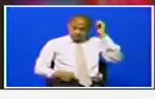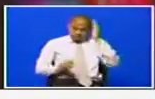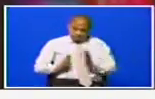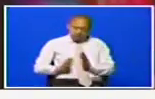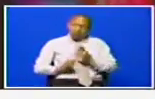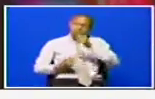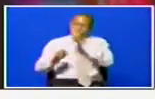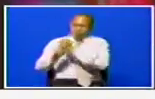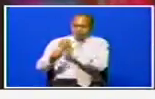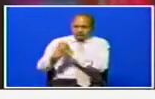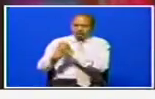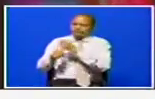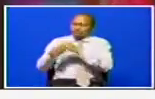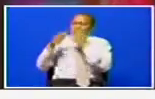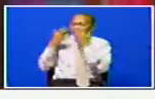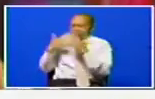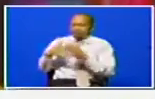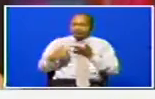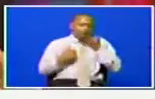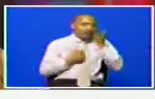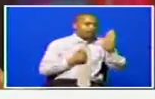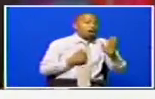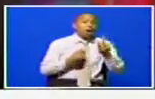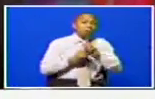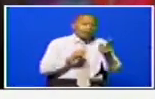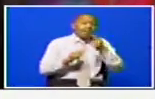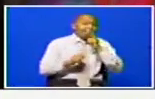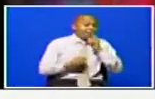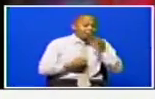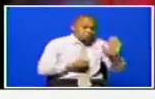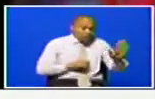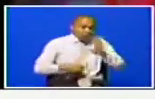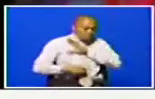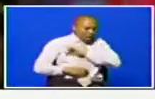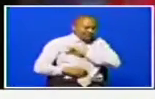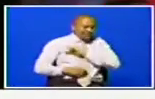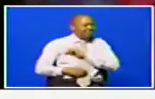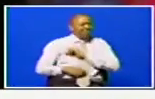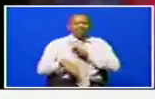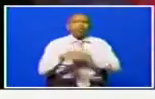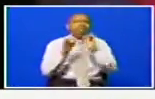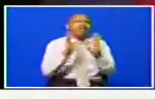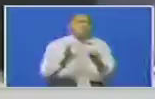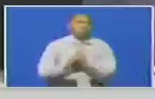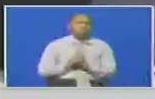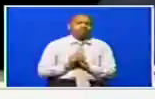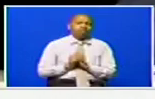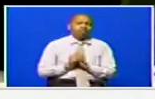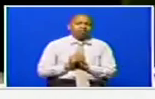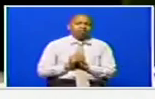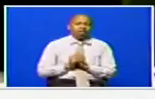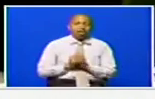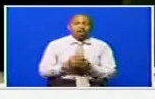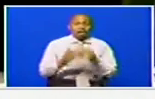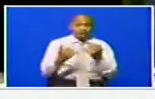tukimaliza tutaweleza vile livo. Lakini kuambiwa watu subirini, subirini si vizuri. Naam. Si vizuri. Hapa Joy tuko